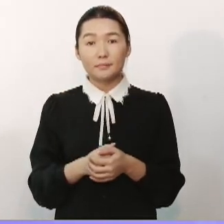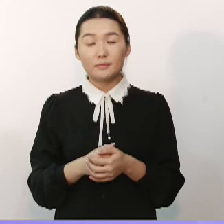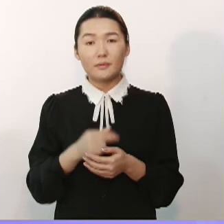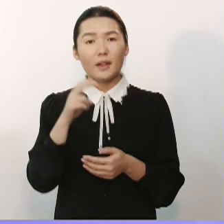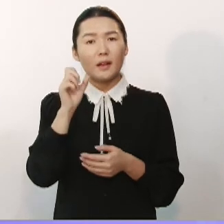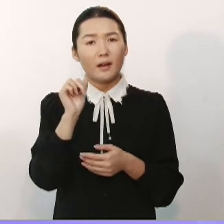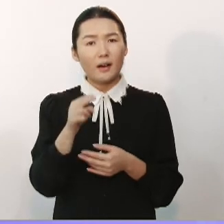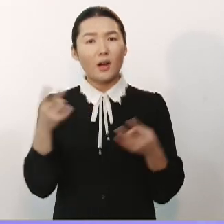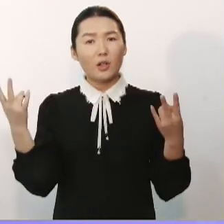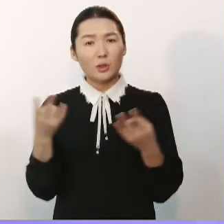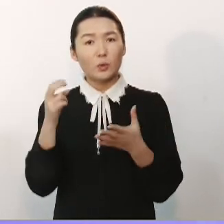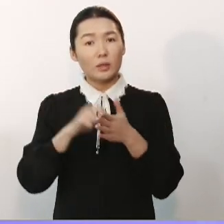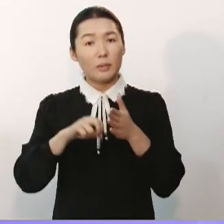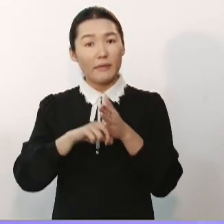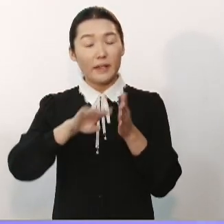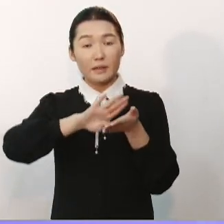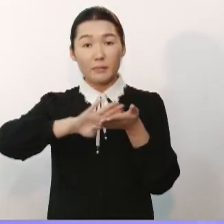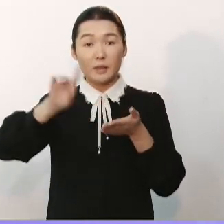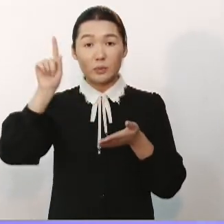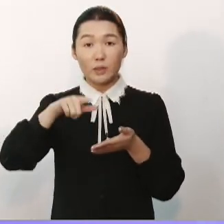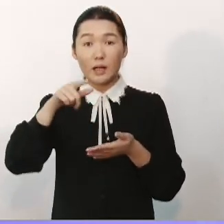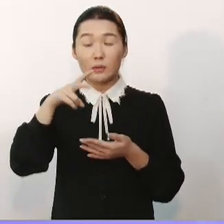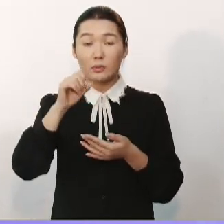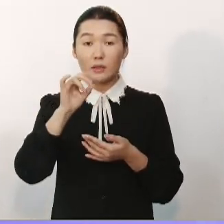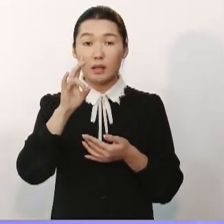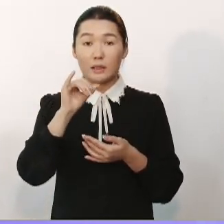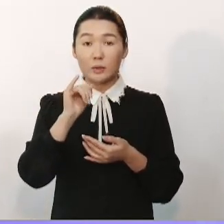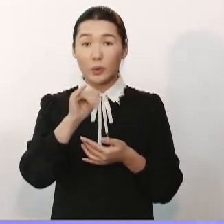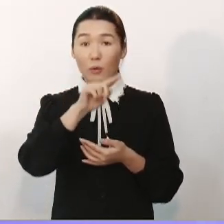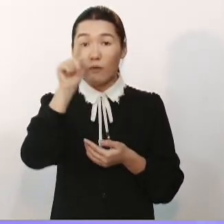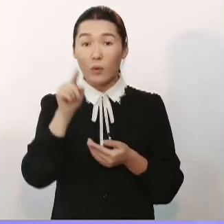Как нужно проверить безударную гласную в корне слова?